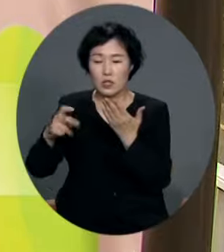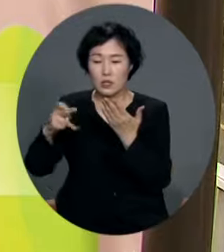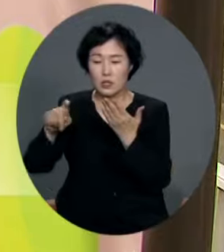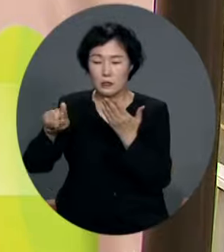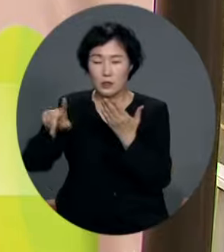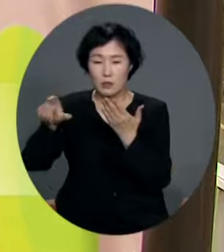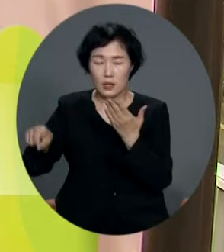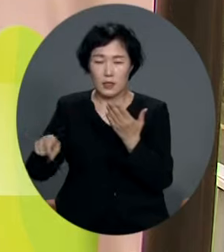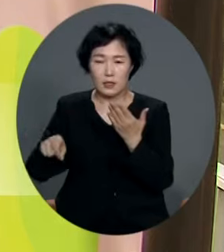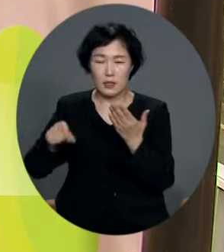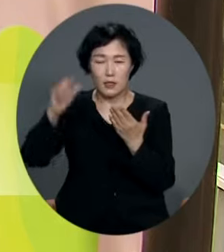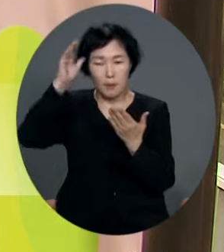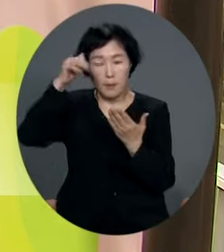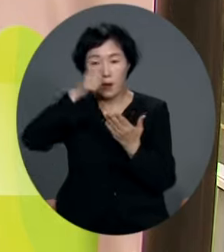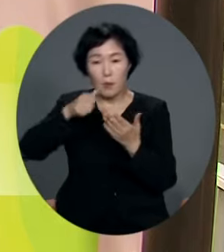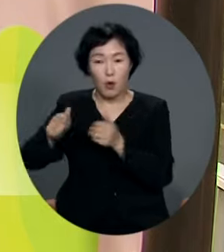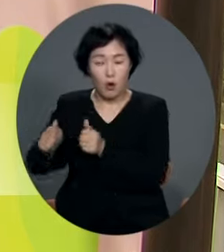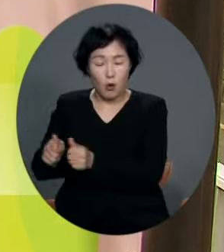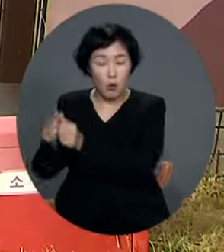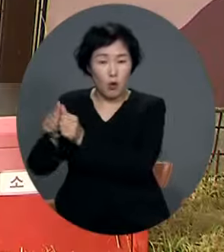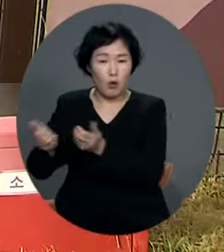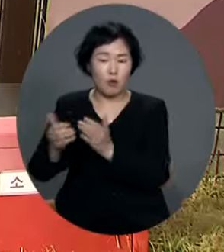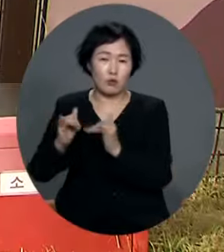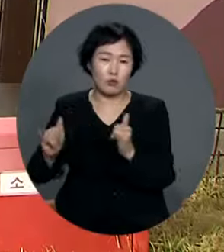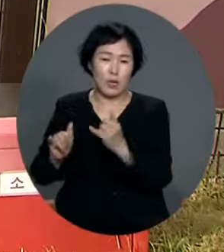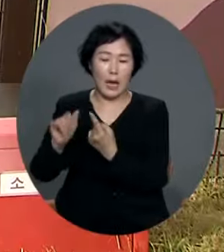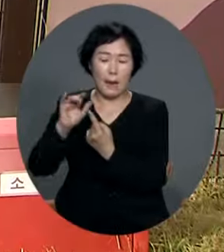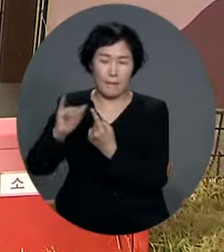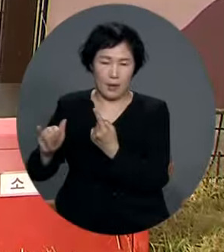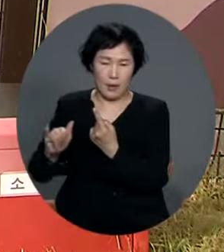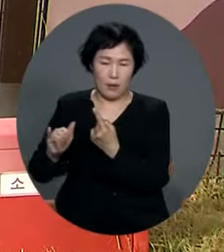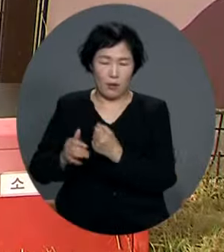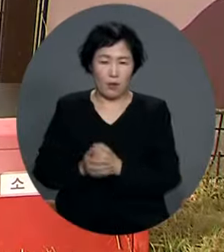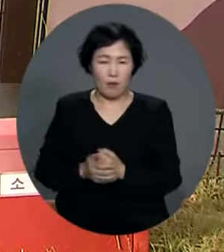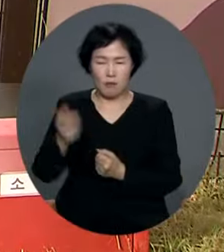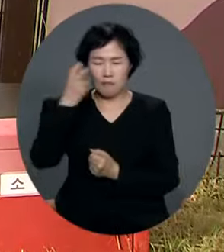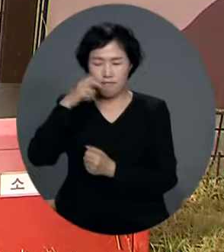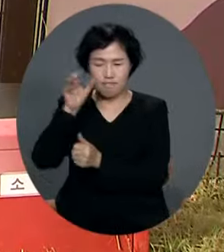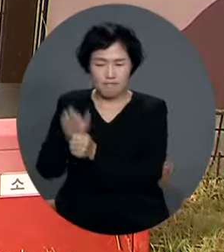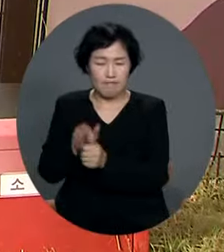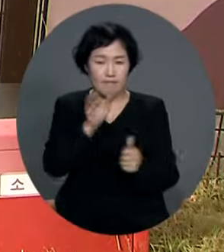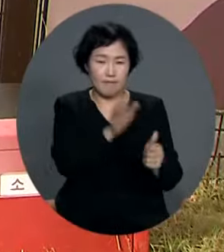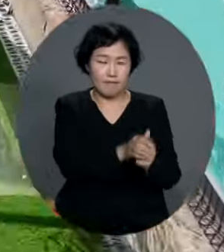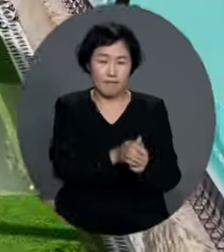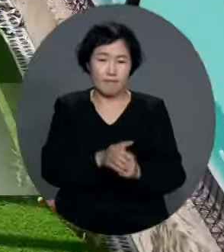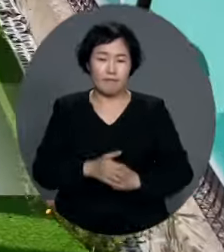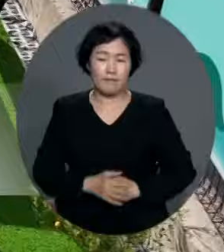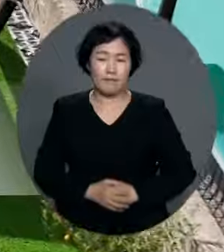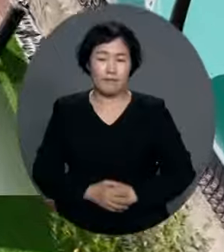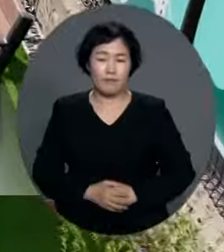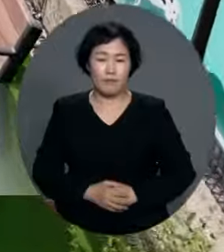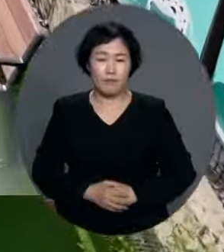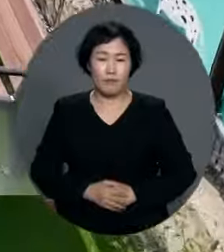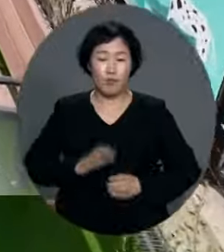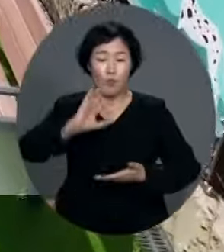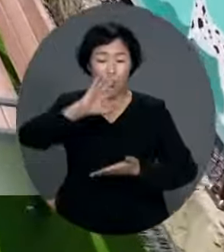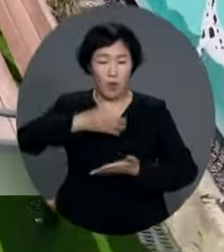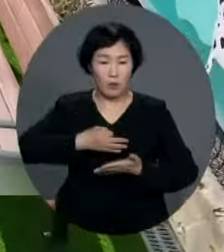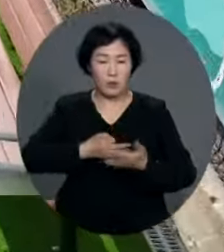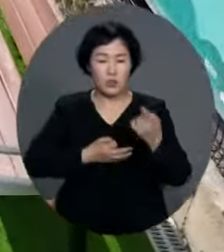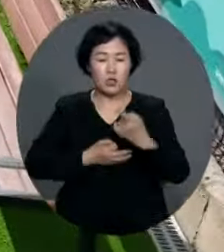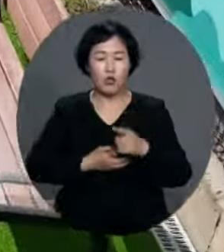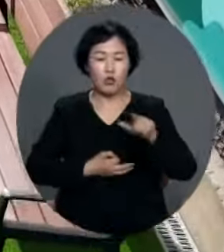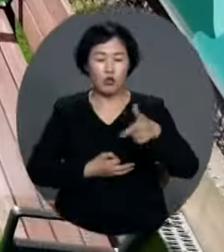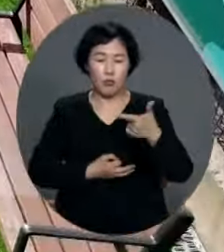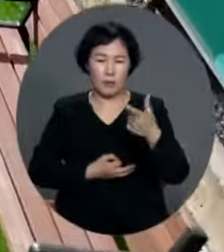11월까지는 반려동물 놀이터에 공공근로자 1명을 고용해 시설 관리를 맡겼습니다. 인건비에만